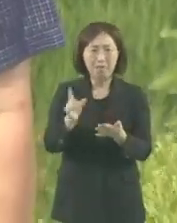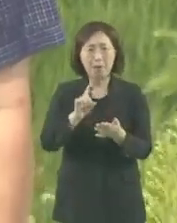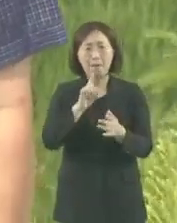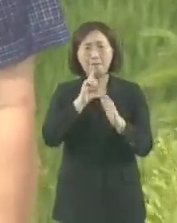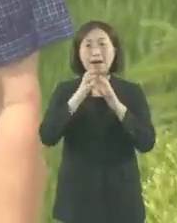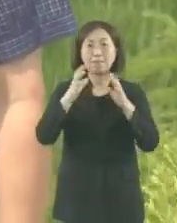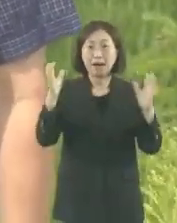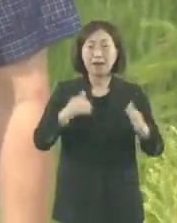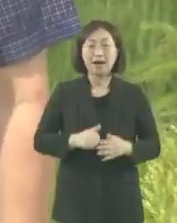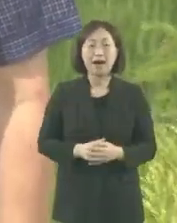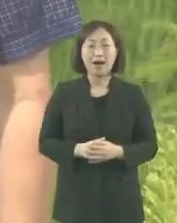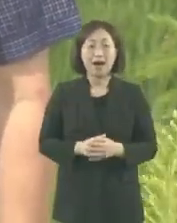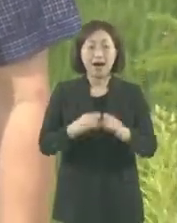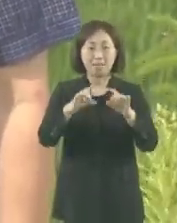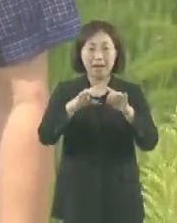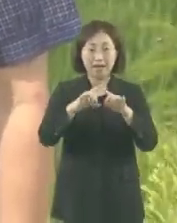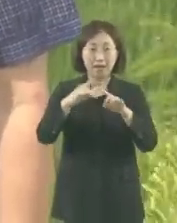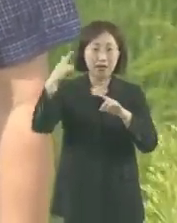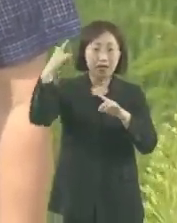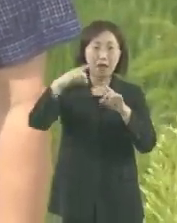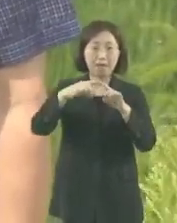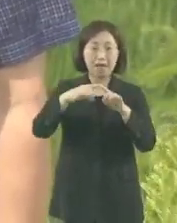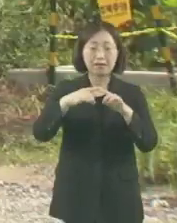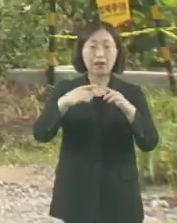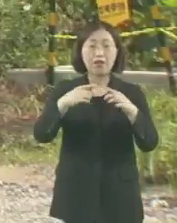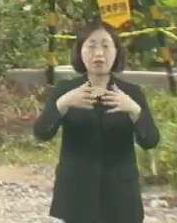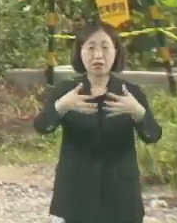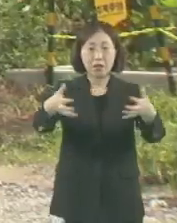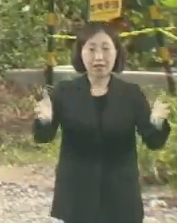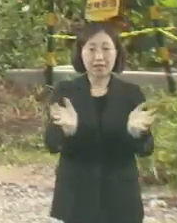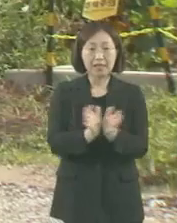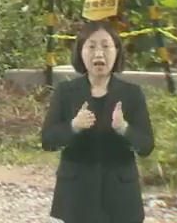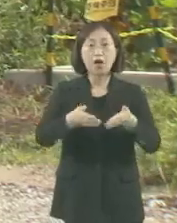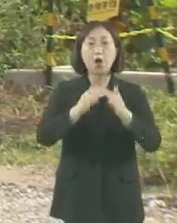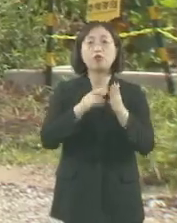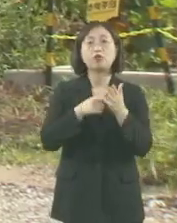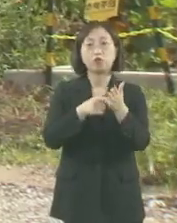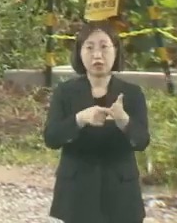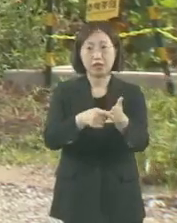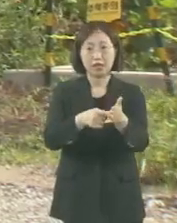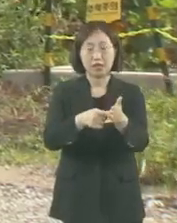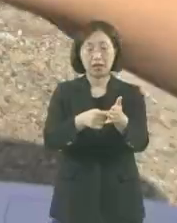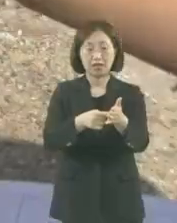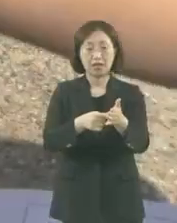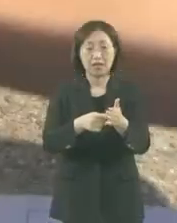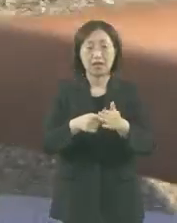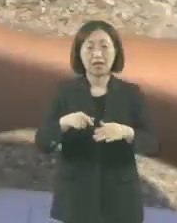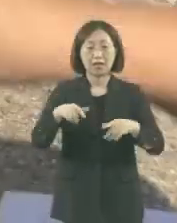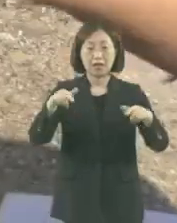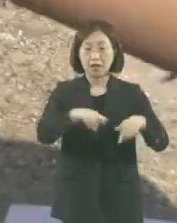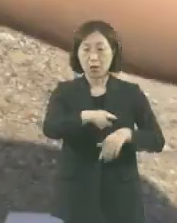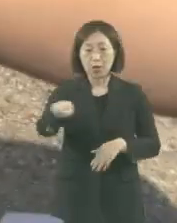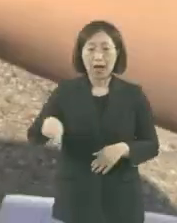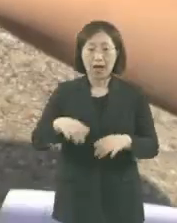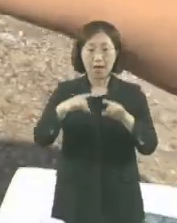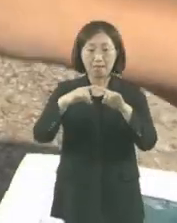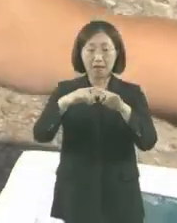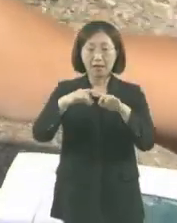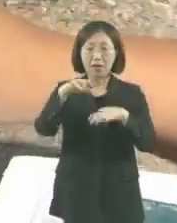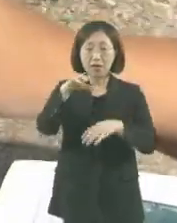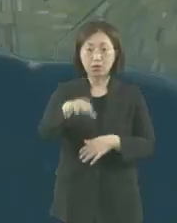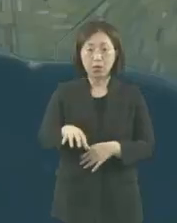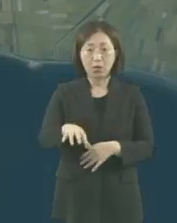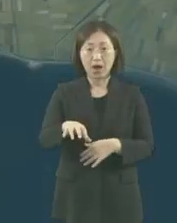대규모 태양광 발전단지가 추진되면서부터입니다. 올 초 태양광 업체들이 태안군 남면에 태양광 발전소를